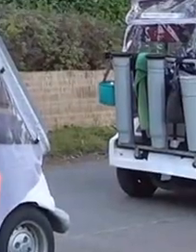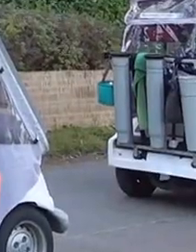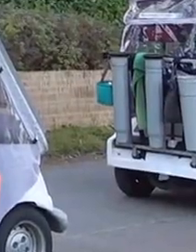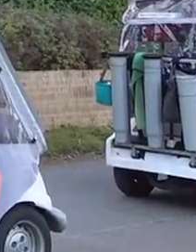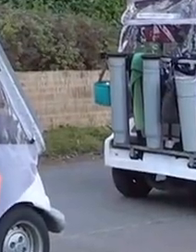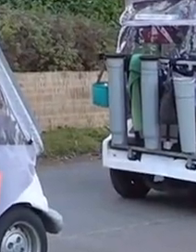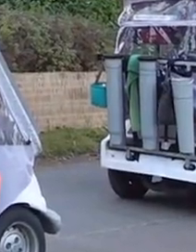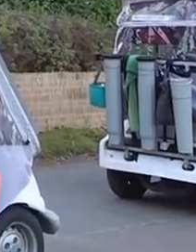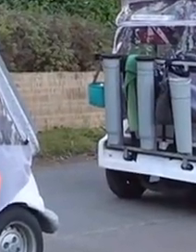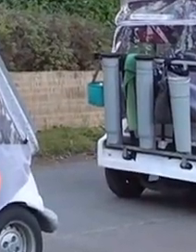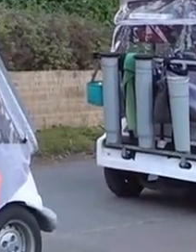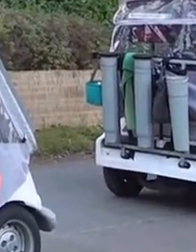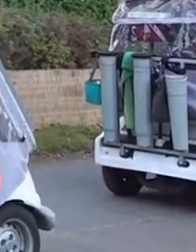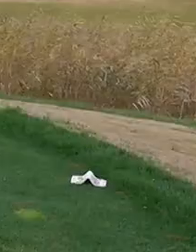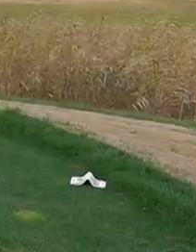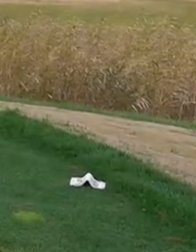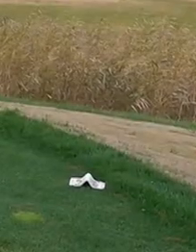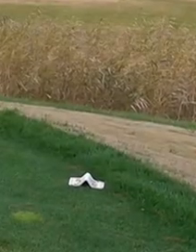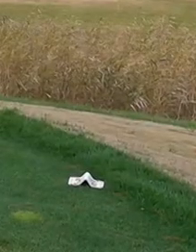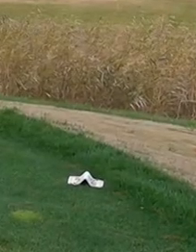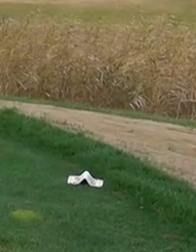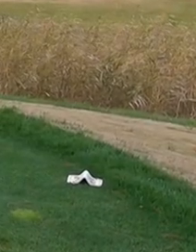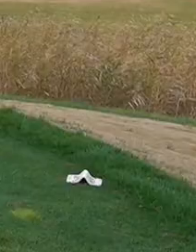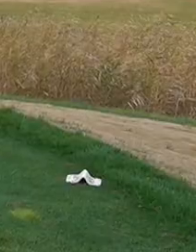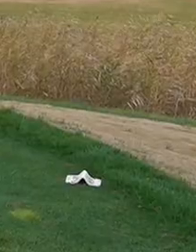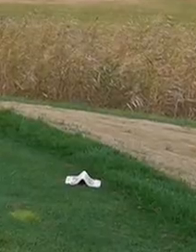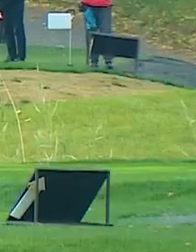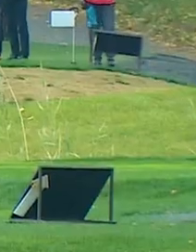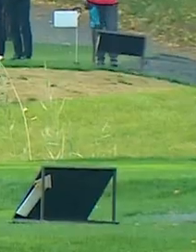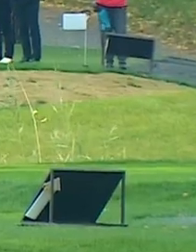상관 없고 시원시원하고.